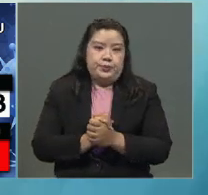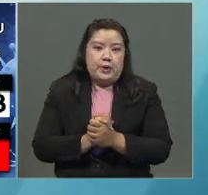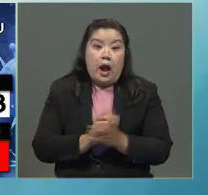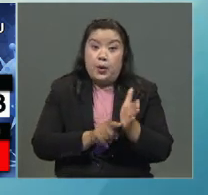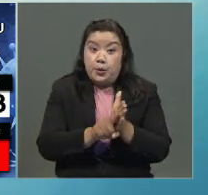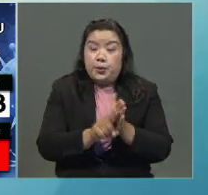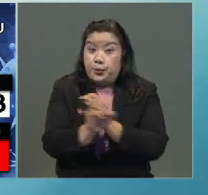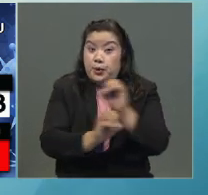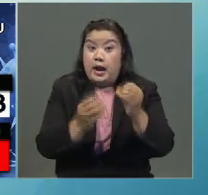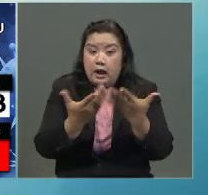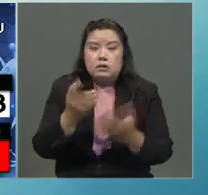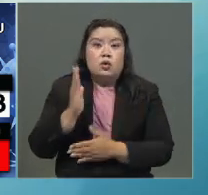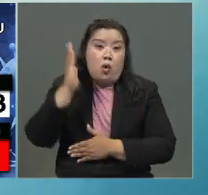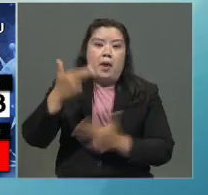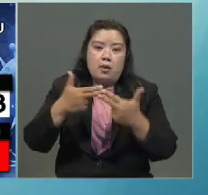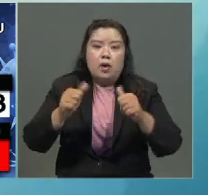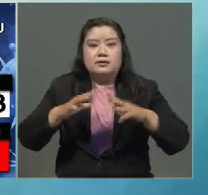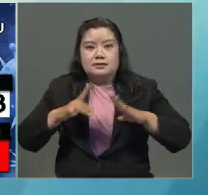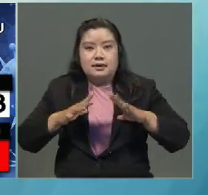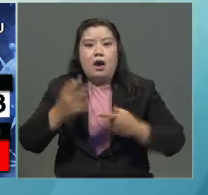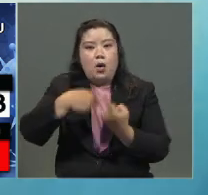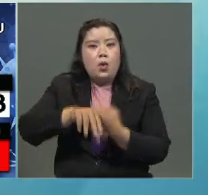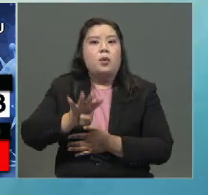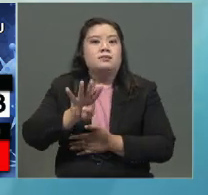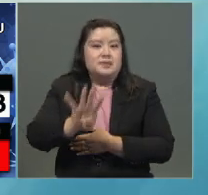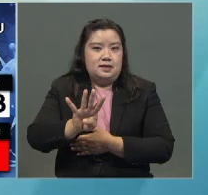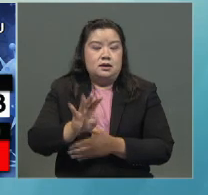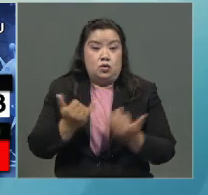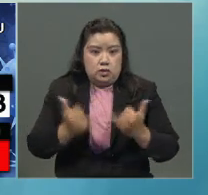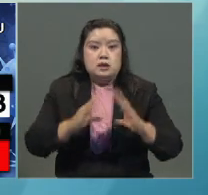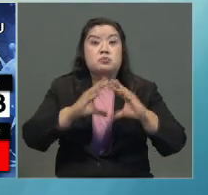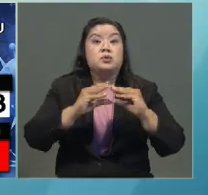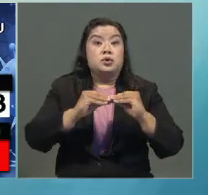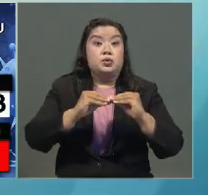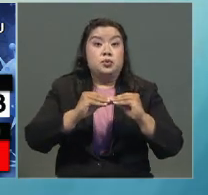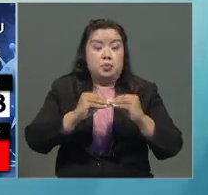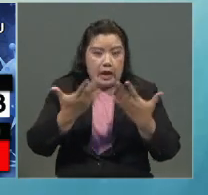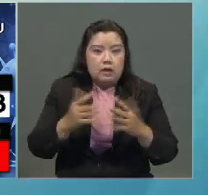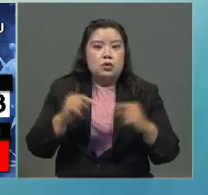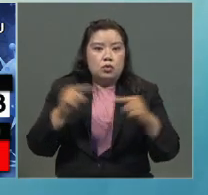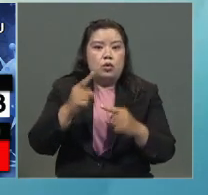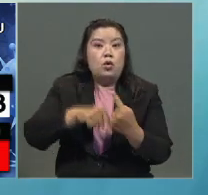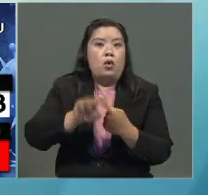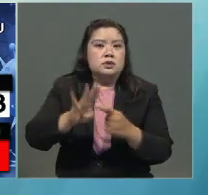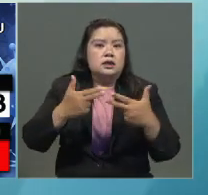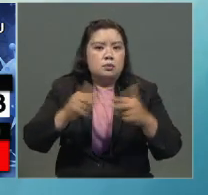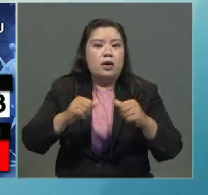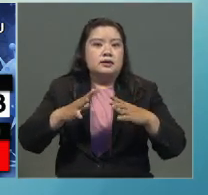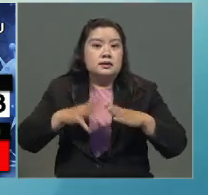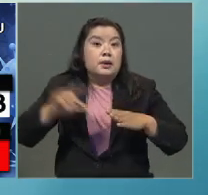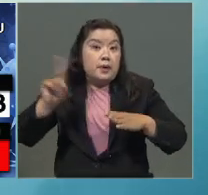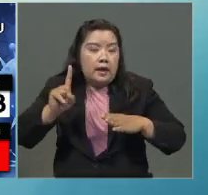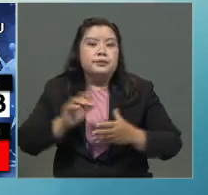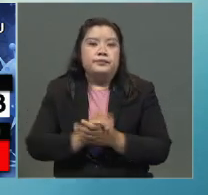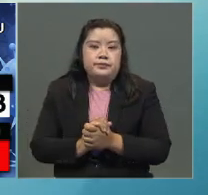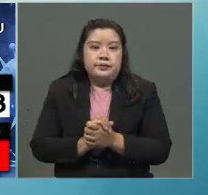ระยะที่4โดยเร็วเดี๋ยวจะมีการบอกกันนะครับว่าตอนนี้มีการประชุมของมาตรการระยะที่4กันขึ้นมาแล้วอะไรเป็นอย่างไรเราคง